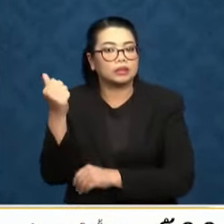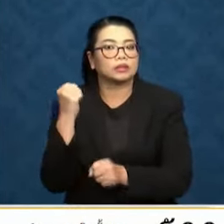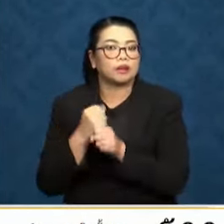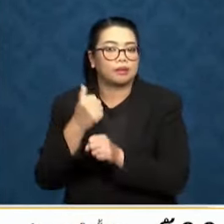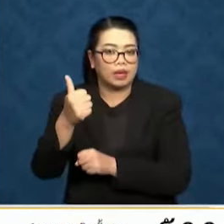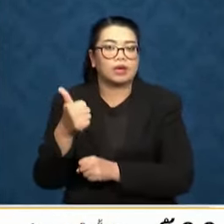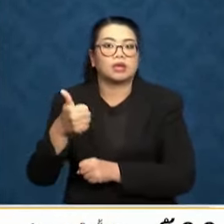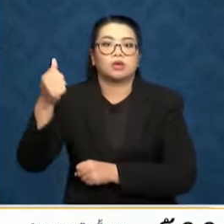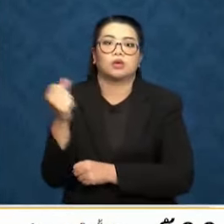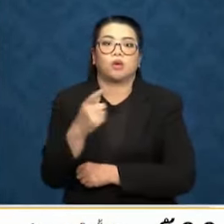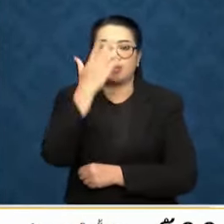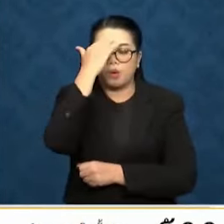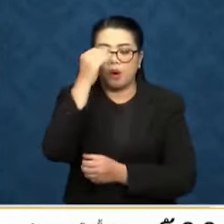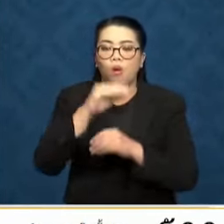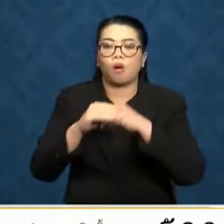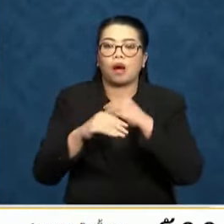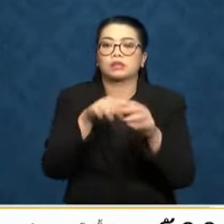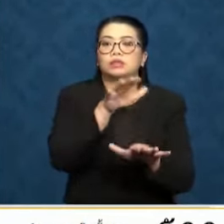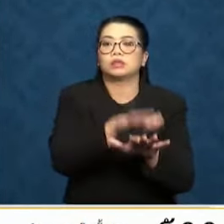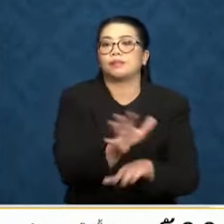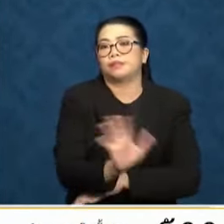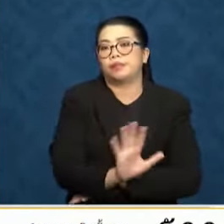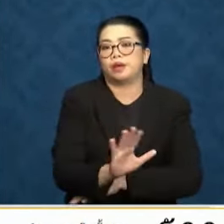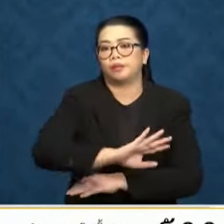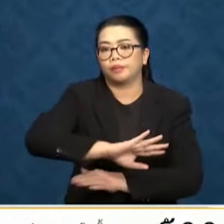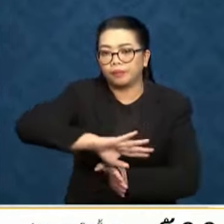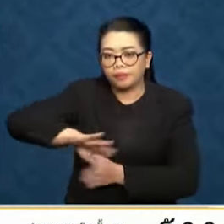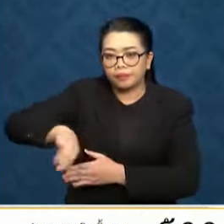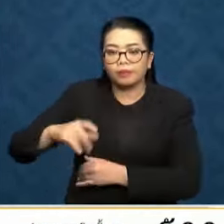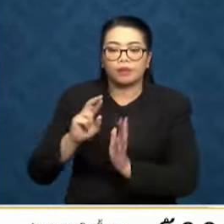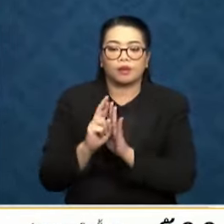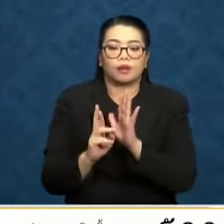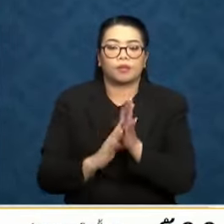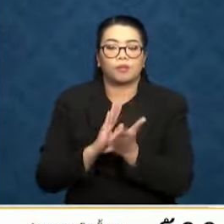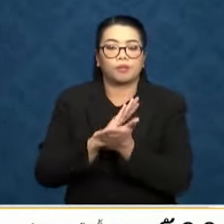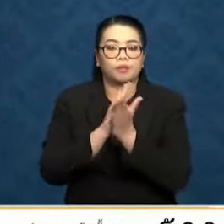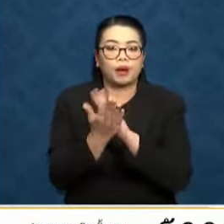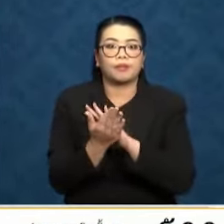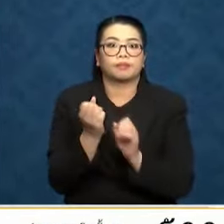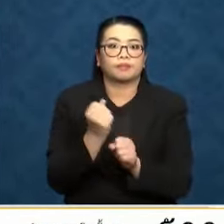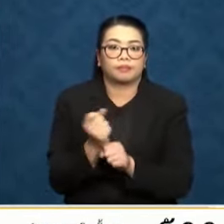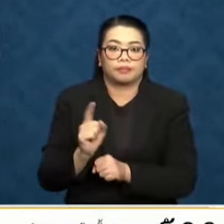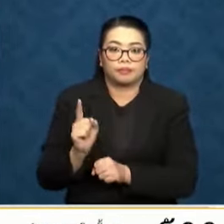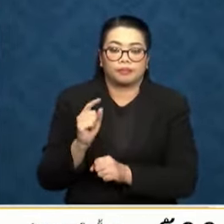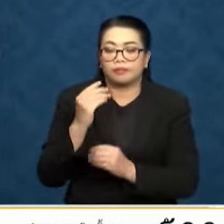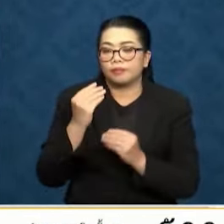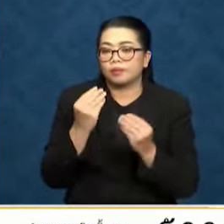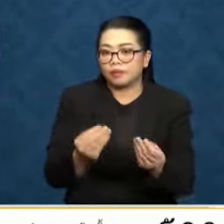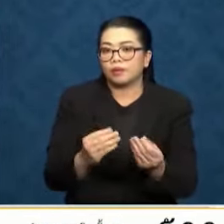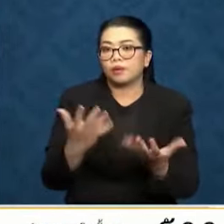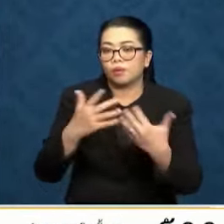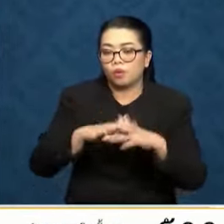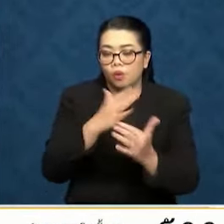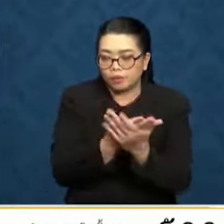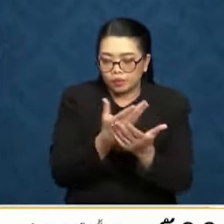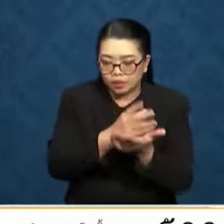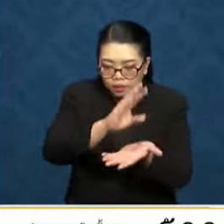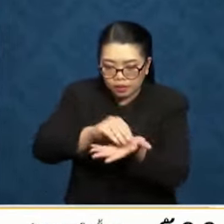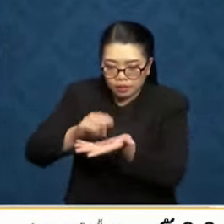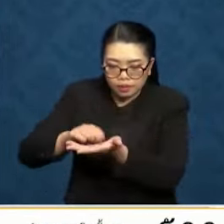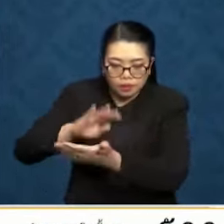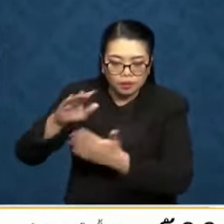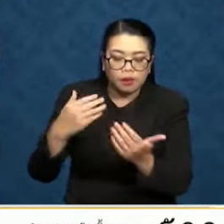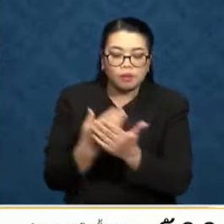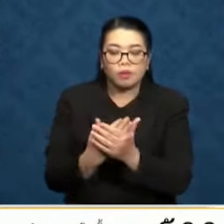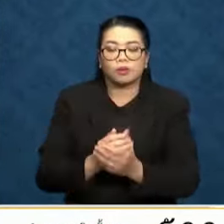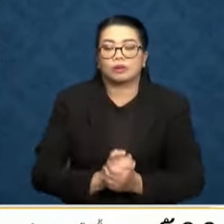อาจจะต้องต้องกลับไปทำการบ้านต่อก็คือว่าท่านจะปฏิรูประบบงบประมาณอย่างไรเพื่อรวมงบประมาณแผ่นดินค่ะ